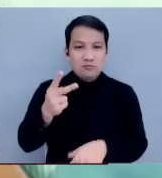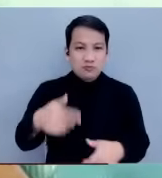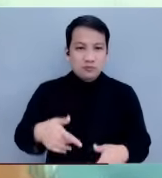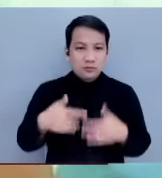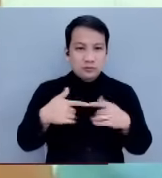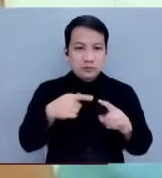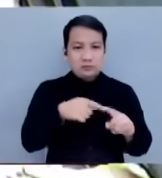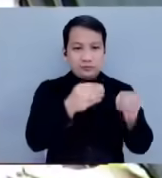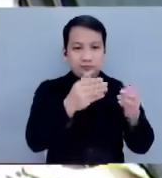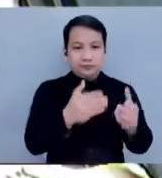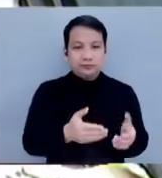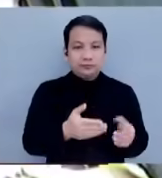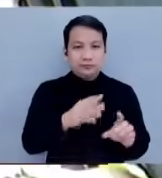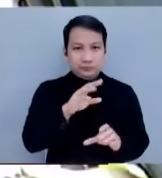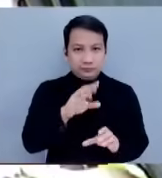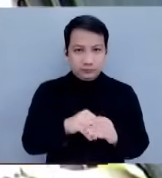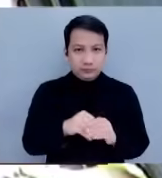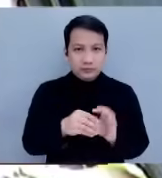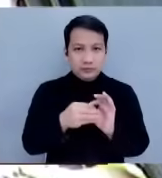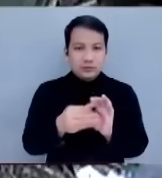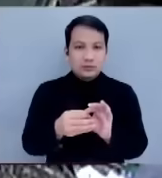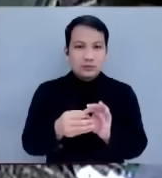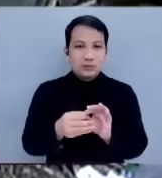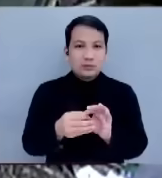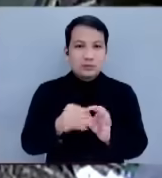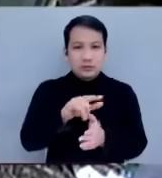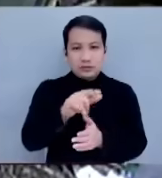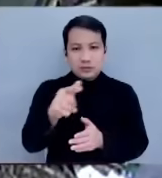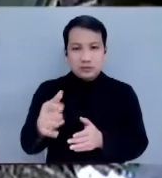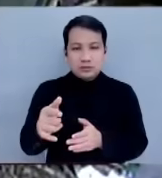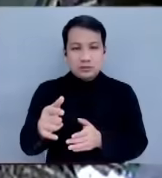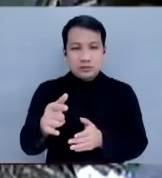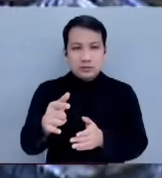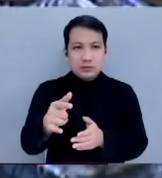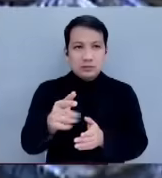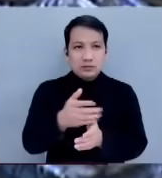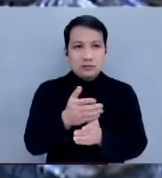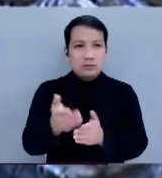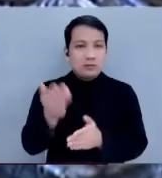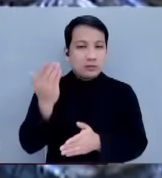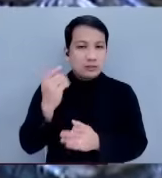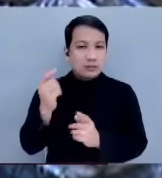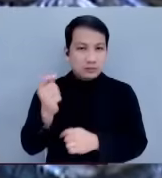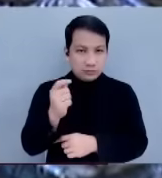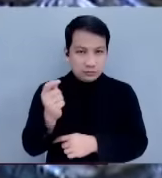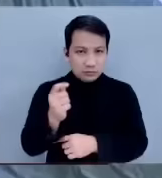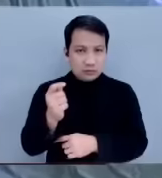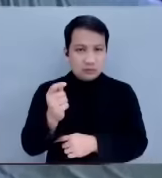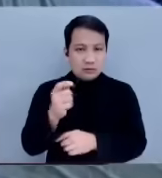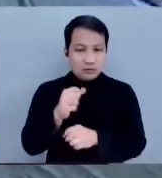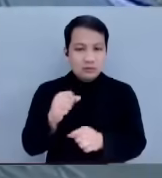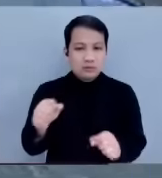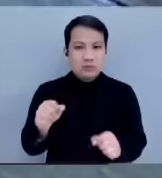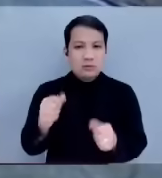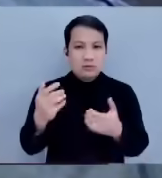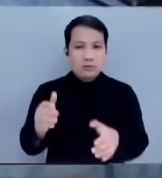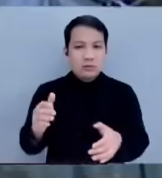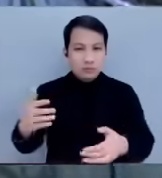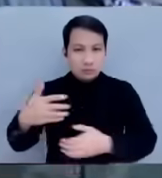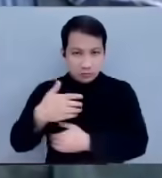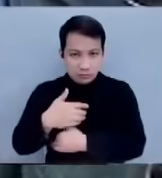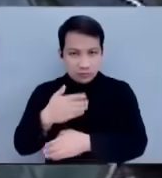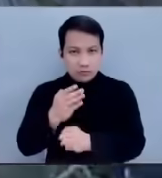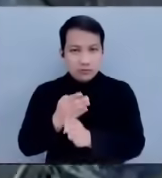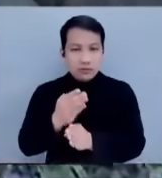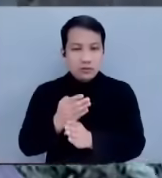mga pasaherong sakay ng Cirrus bus liner na nahulog sa bangin nitong Martes. Nakaligtas siya dahil niyakap siya ng bus inspector